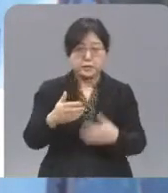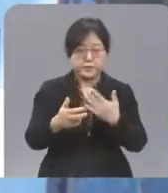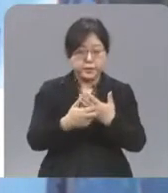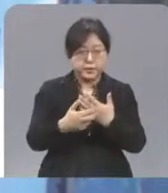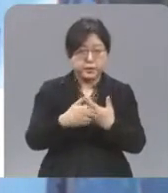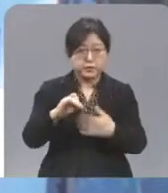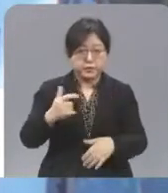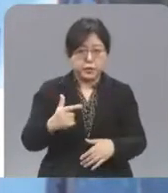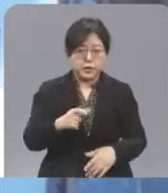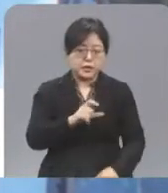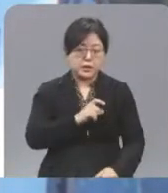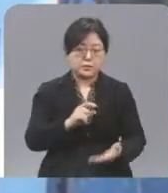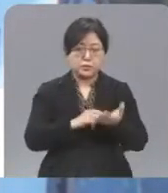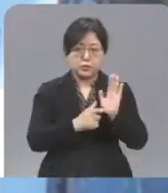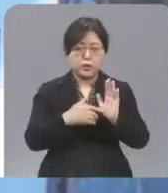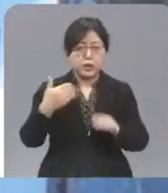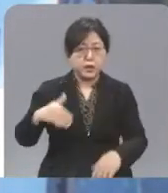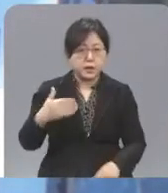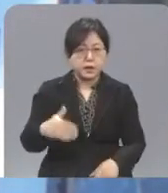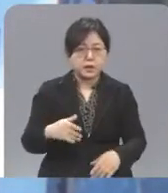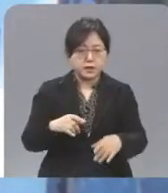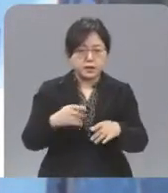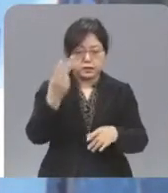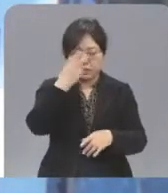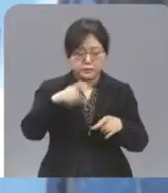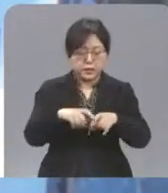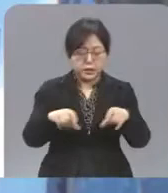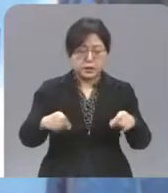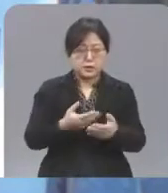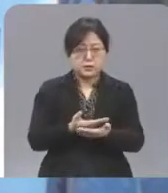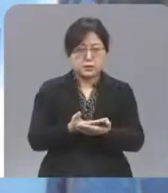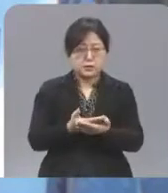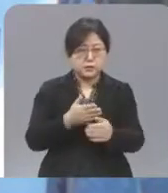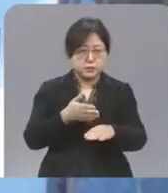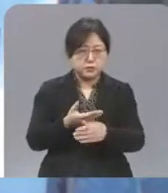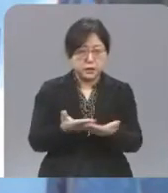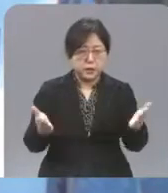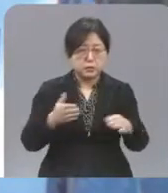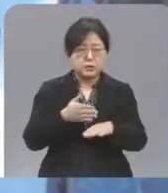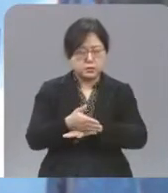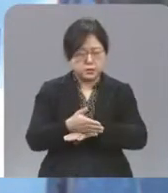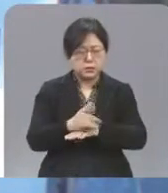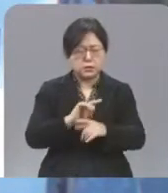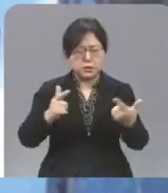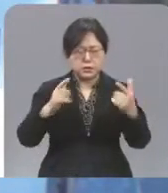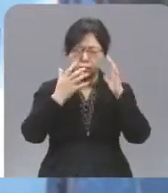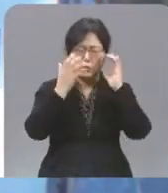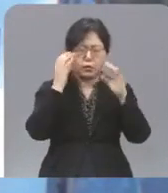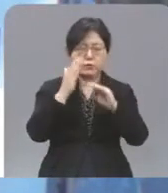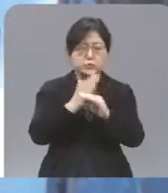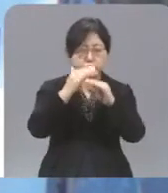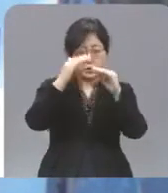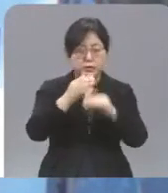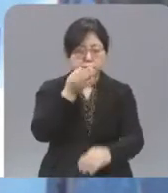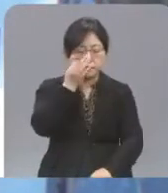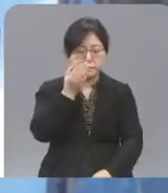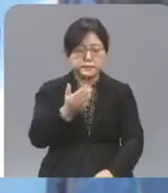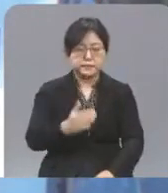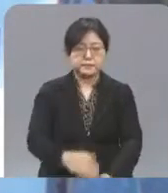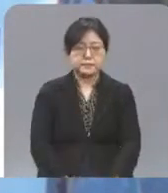병의원 명단이 제때 공개되지 않고 진단키트 공급이 늦어지는 등 혼선도 빚어졌습니다. 보도에 최혜진 기자입니다.